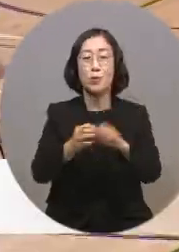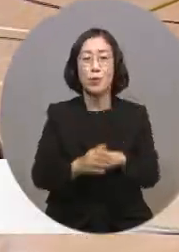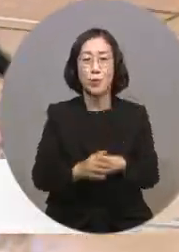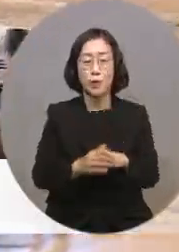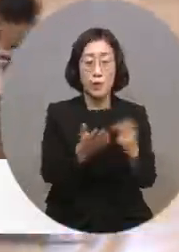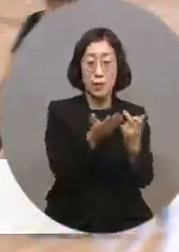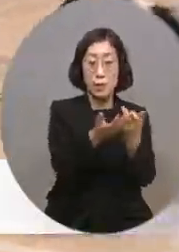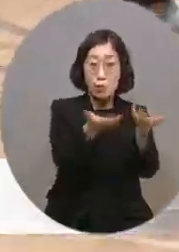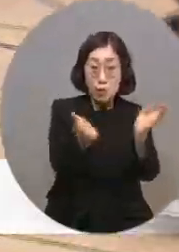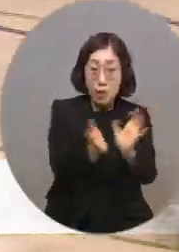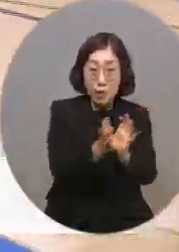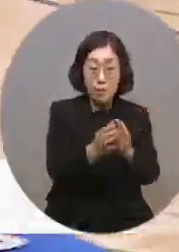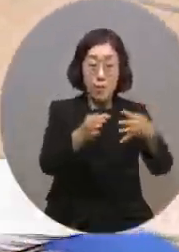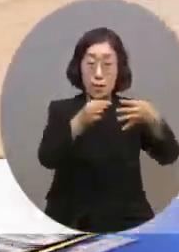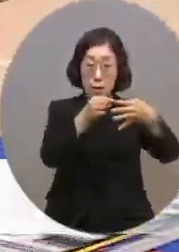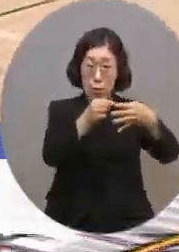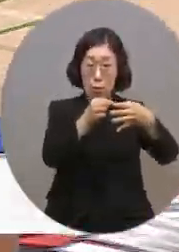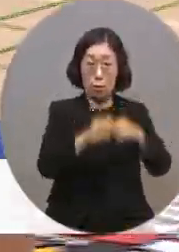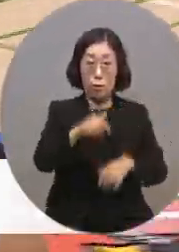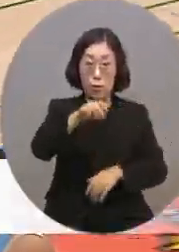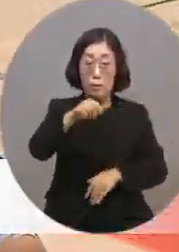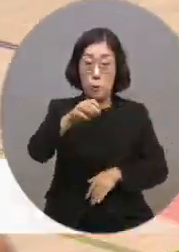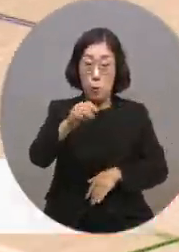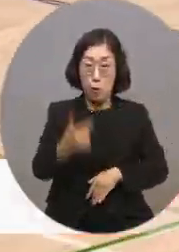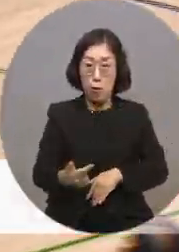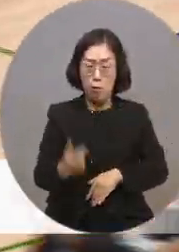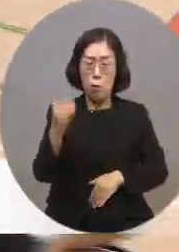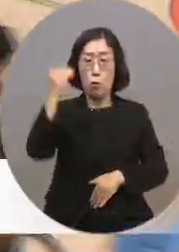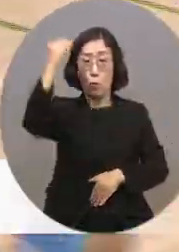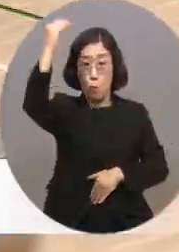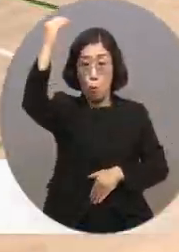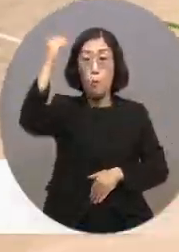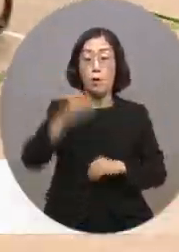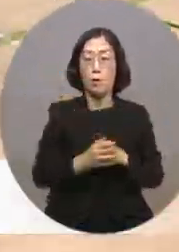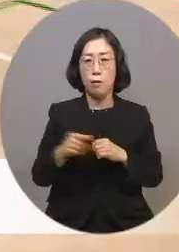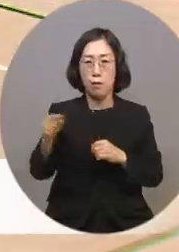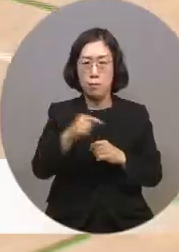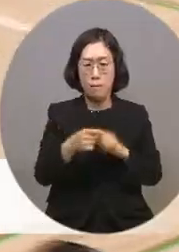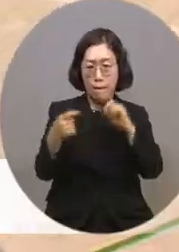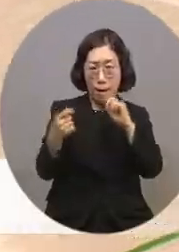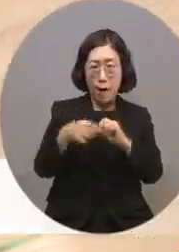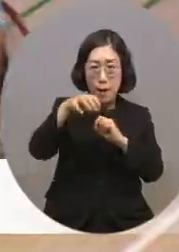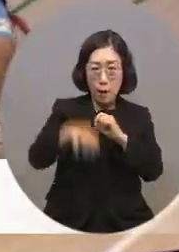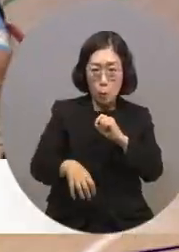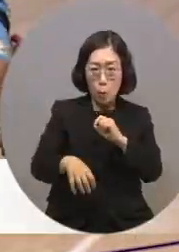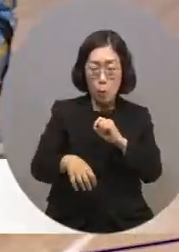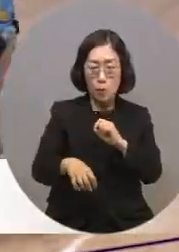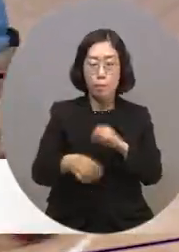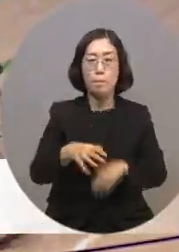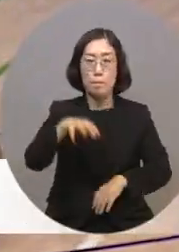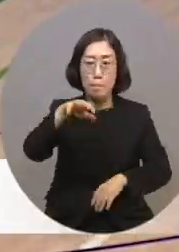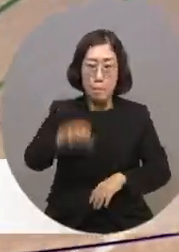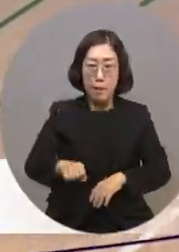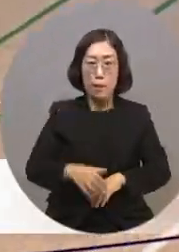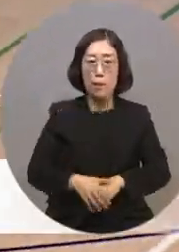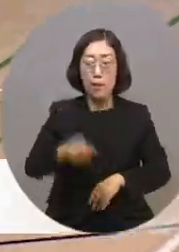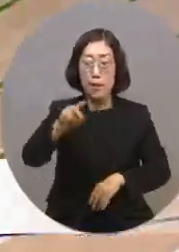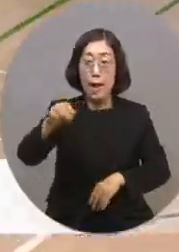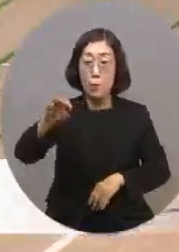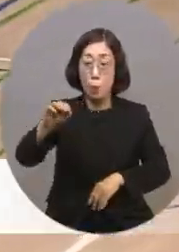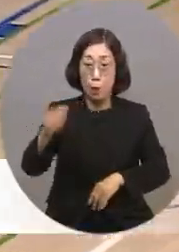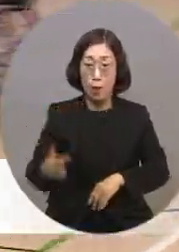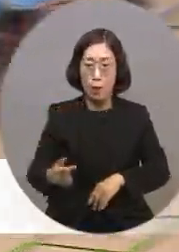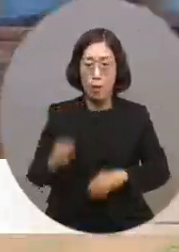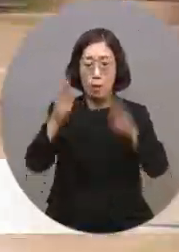제주는 1쿼터 초반부터 김동현 선수의 높이를 바탕으로 골밑을 장악했습니다. 코에이는 양동길 선수의